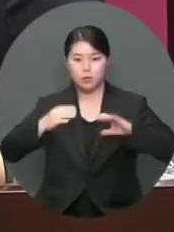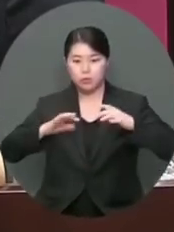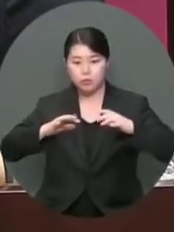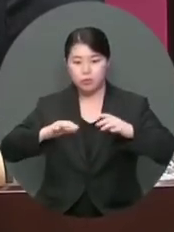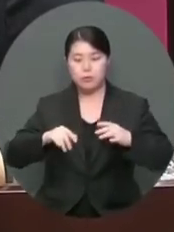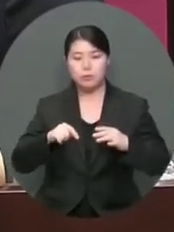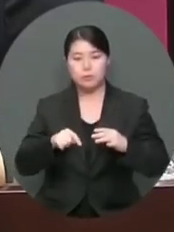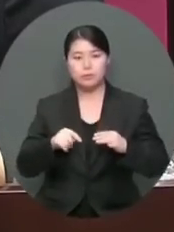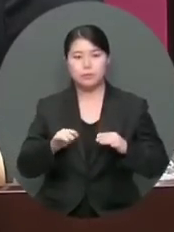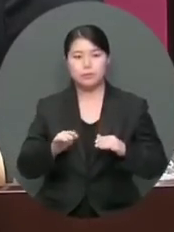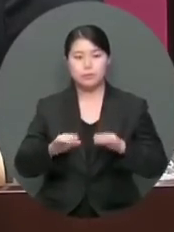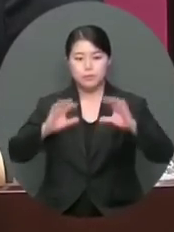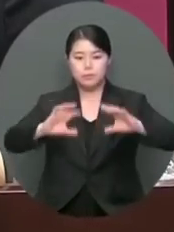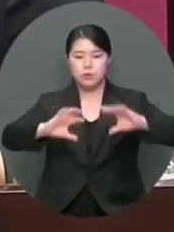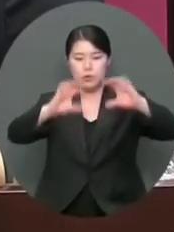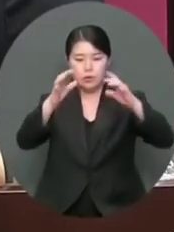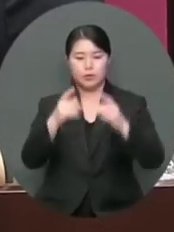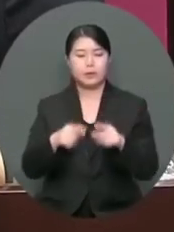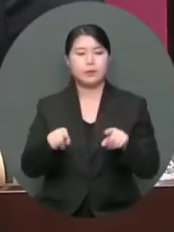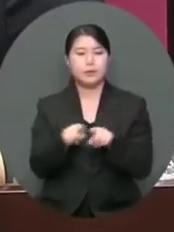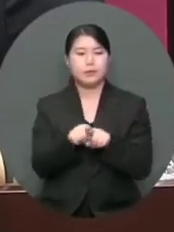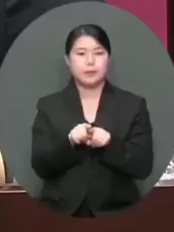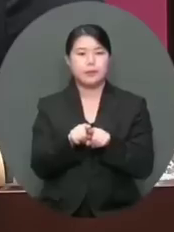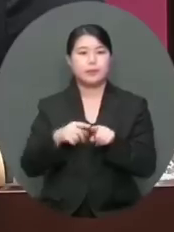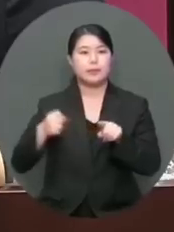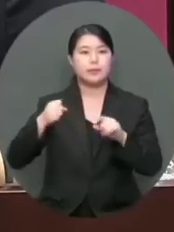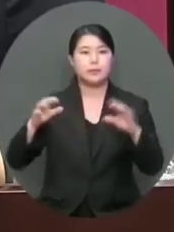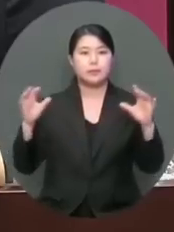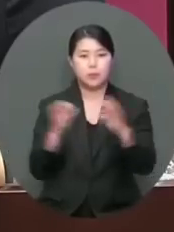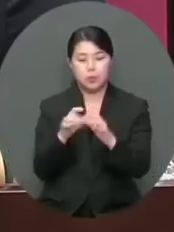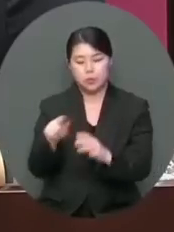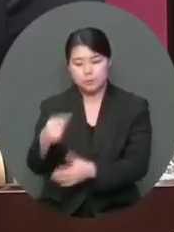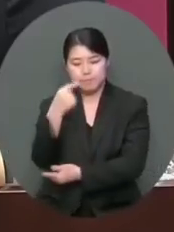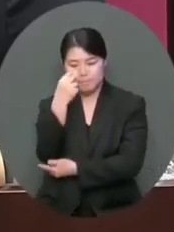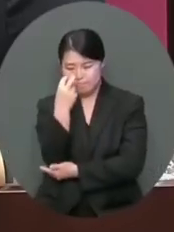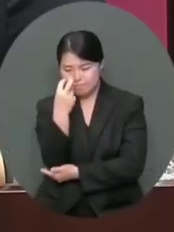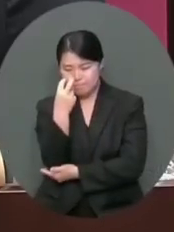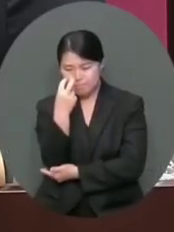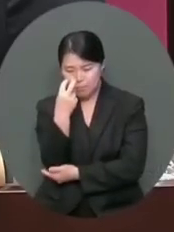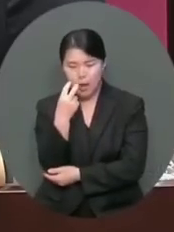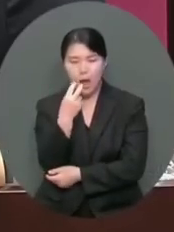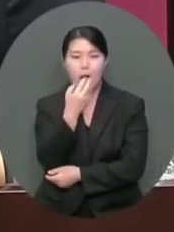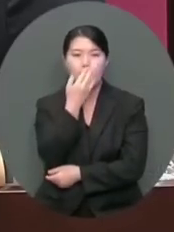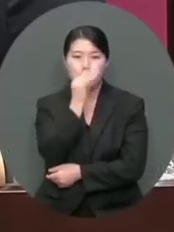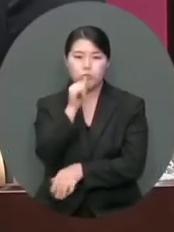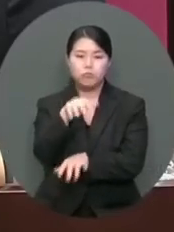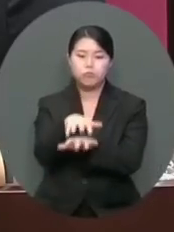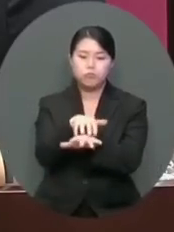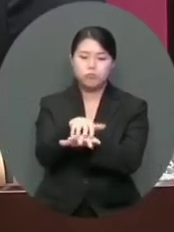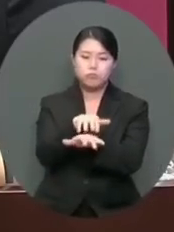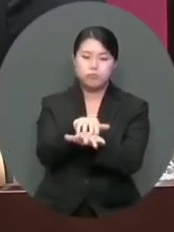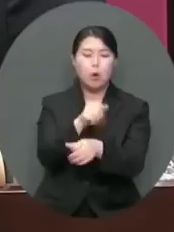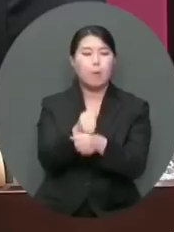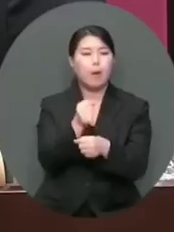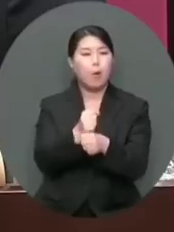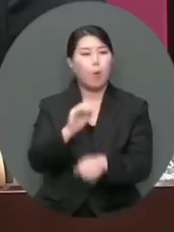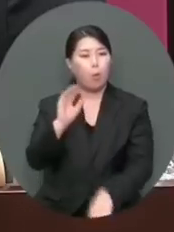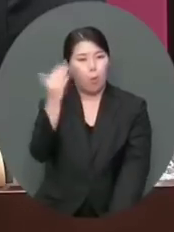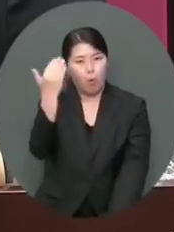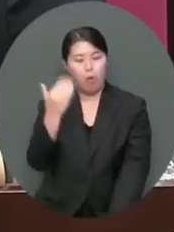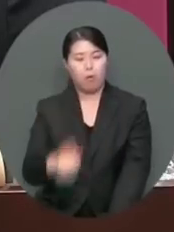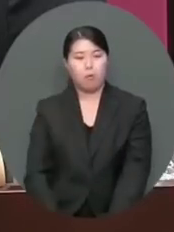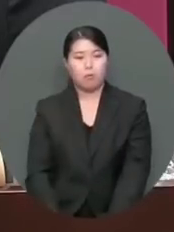조금은 국제사회와 함께 힘을 합쳐서 감시하고 모니터링 할 수 있는 체제가 갖추어졌다. 이게